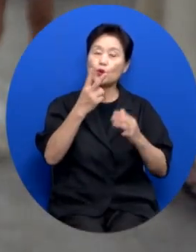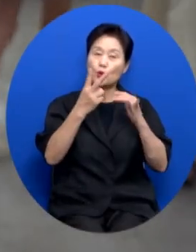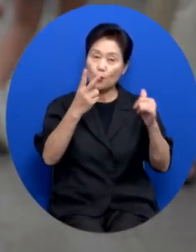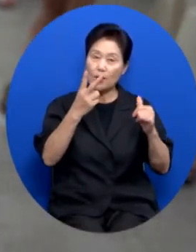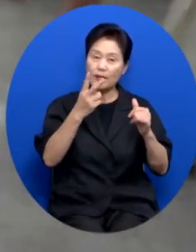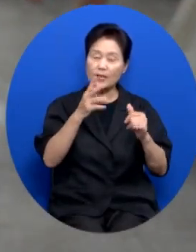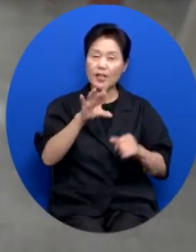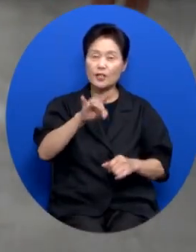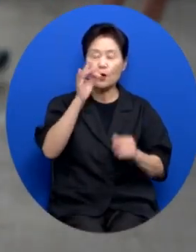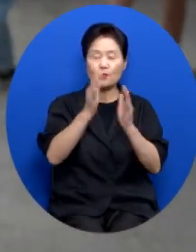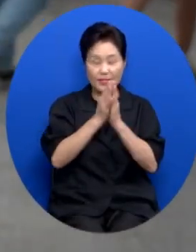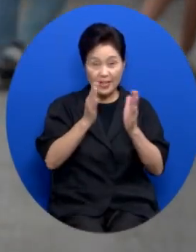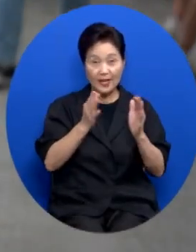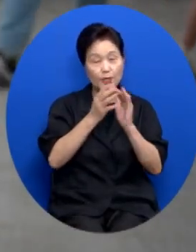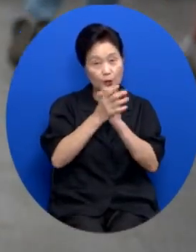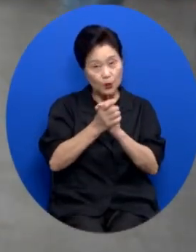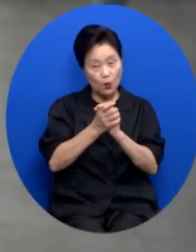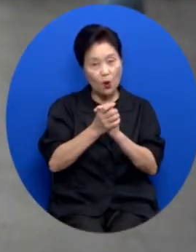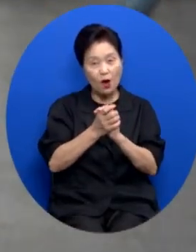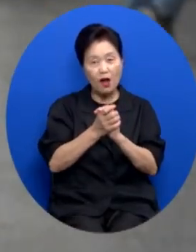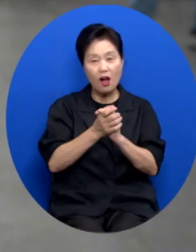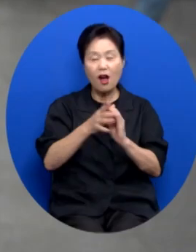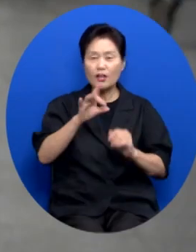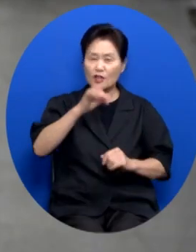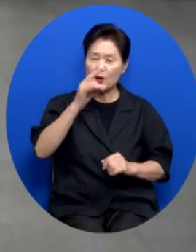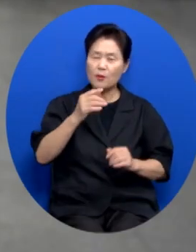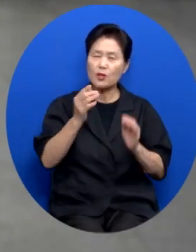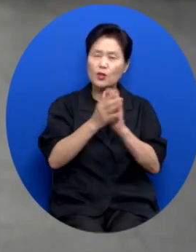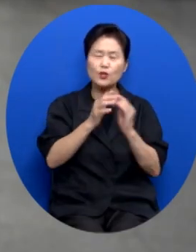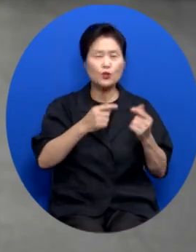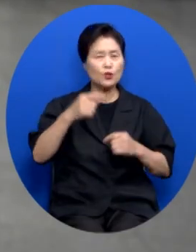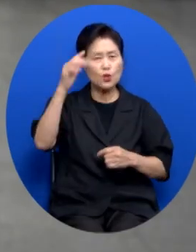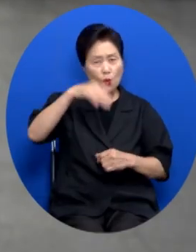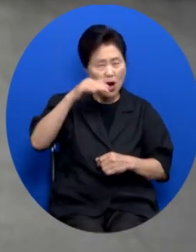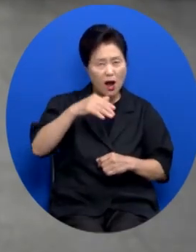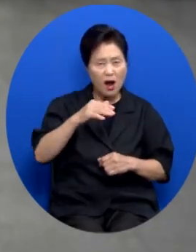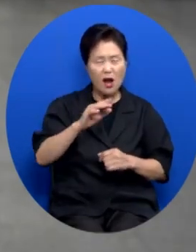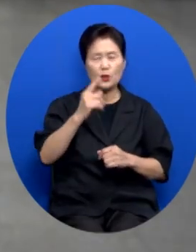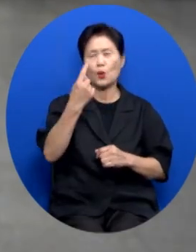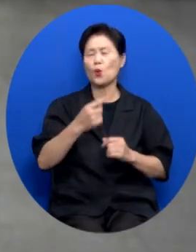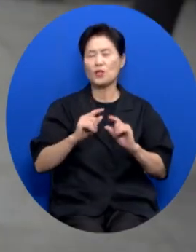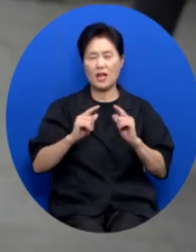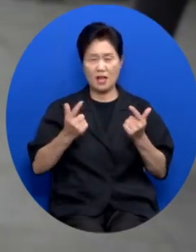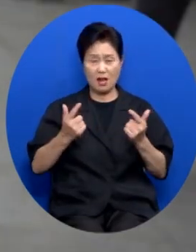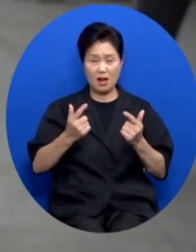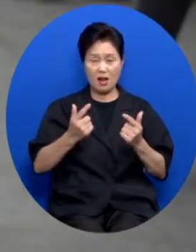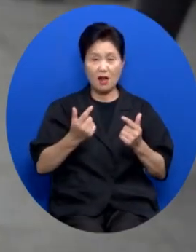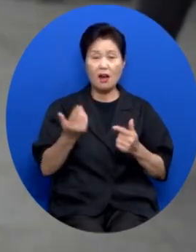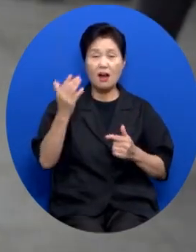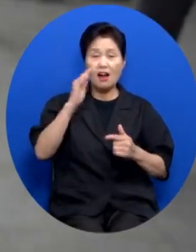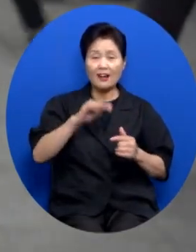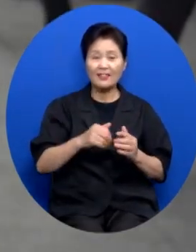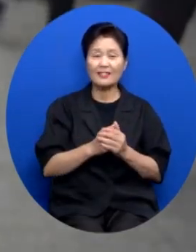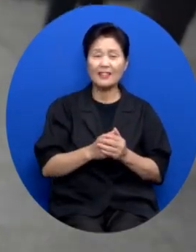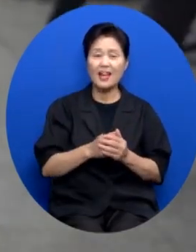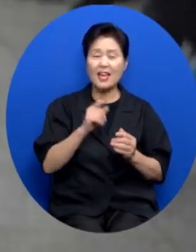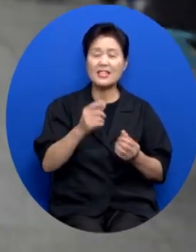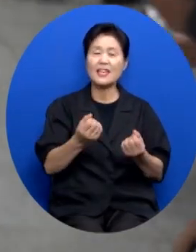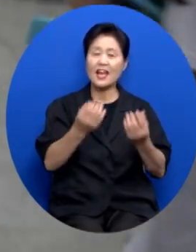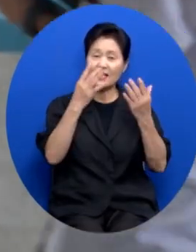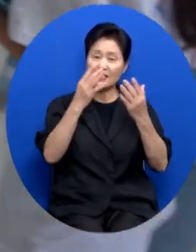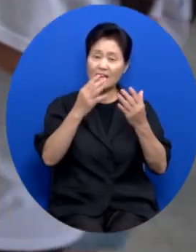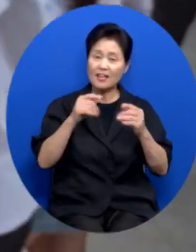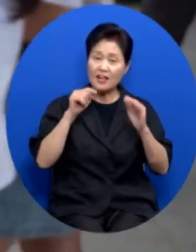했었는데 처음에는 사실 친구들이 잘 안 와줬어요. 기도 모임 왜 하냐 그런 친구들도 많았고 라이트온이라는 행사를